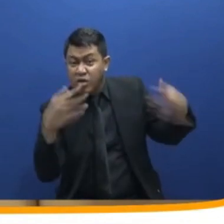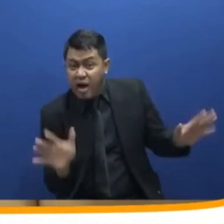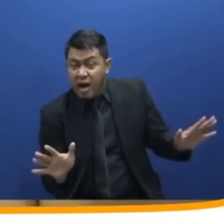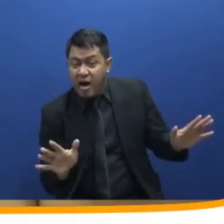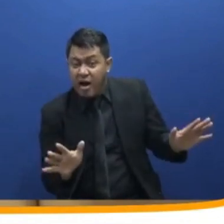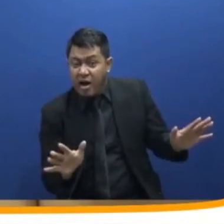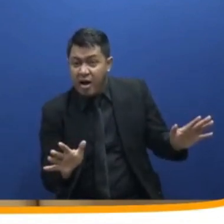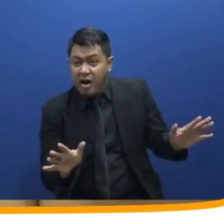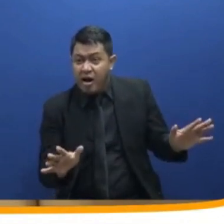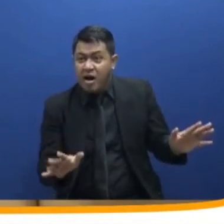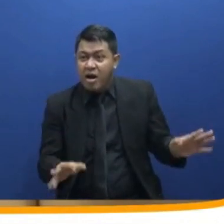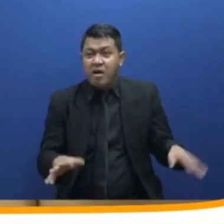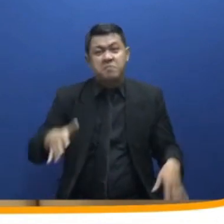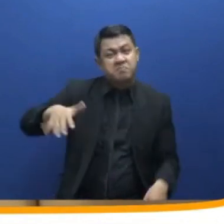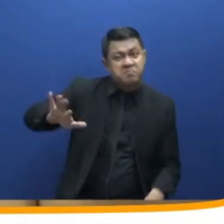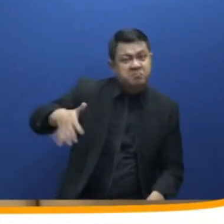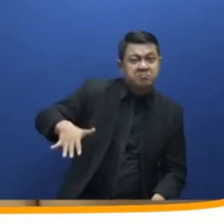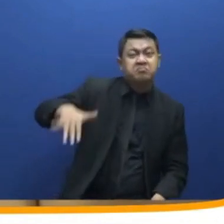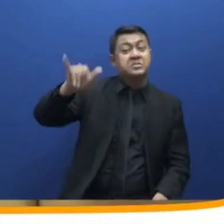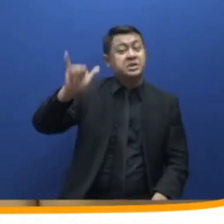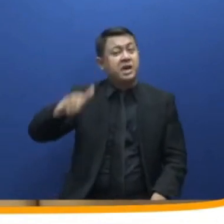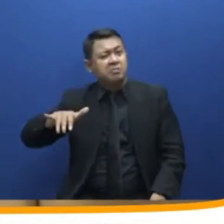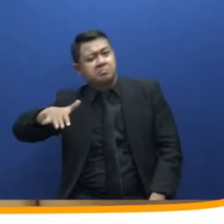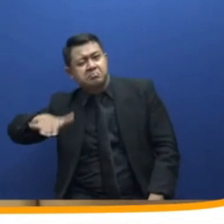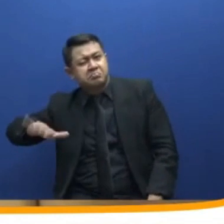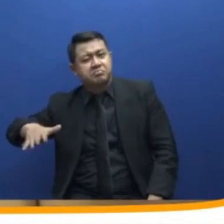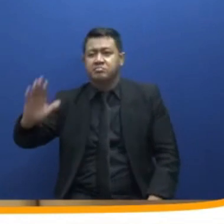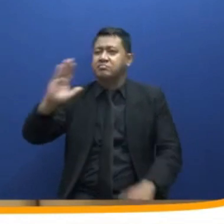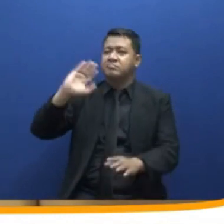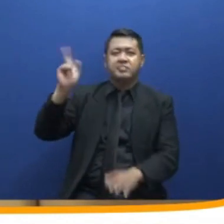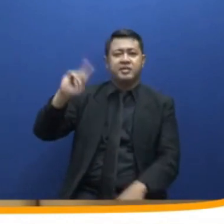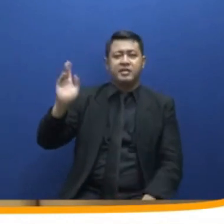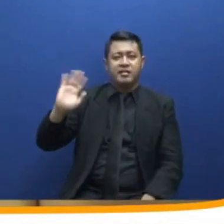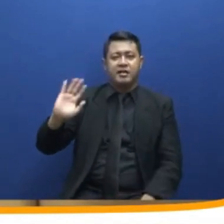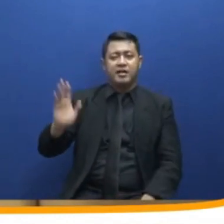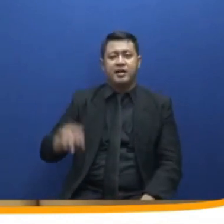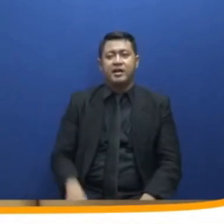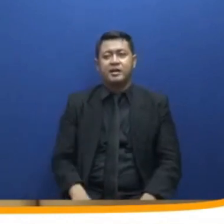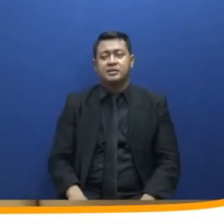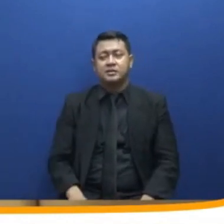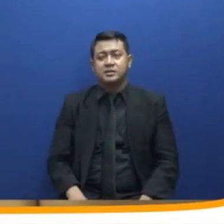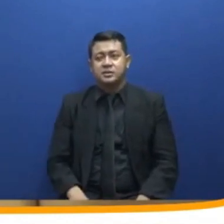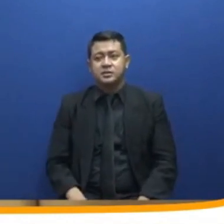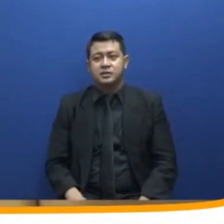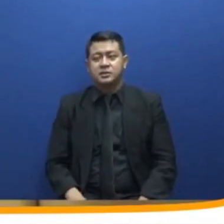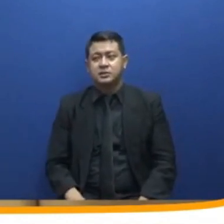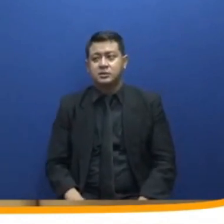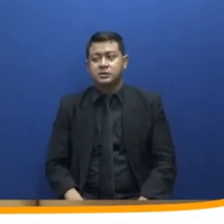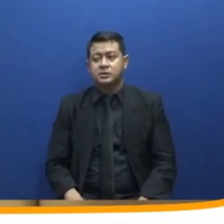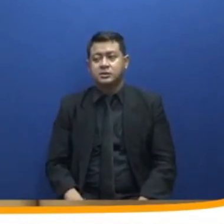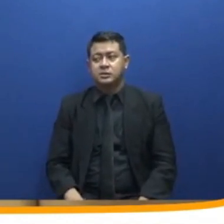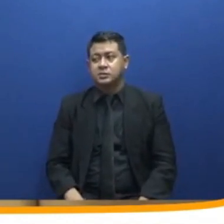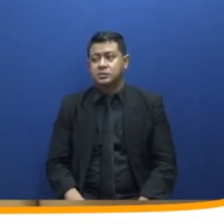ada kemungkinan Iya ada kemungkinan tidak karena dalam Sabda Tuhan yang lain dikatakan bahwa